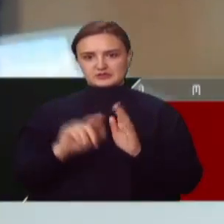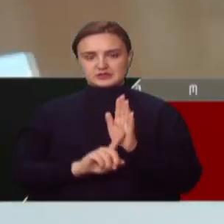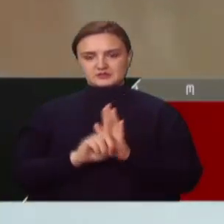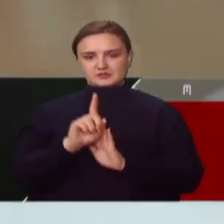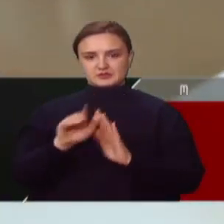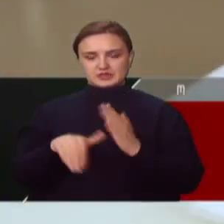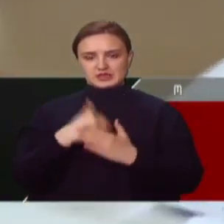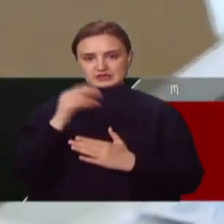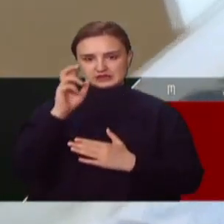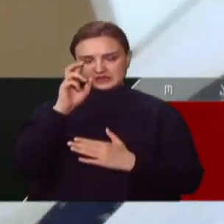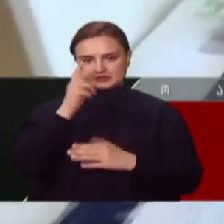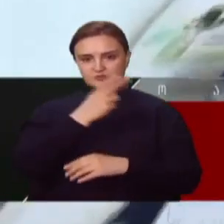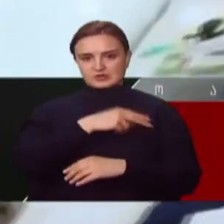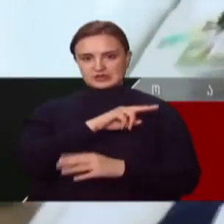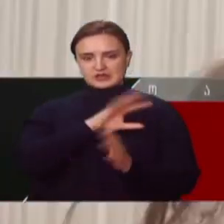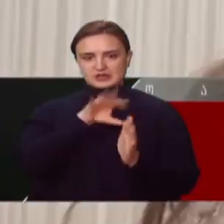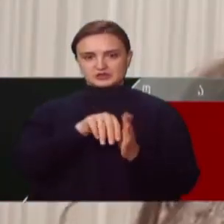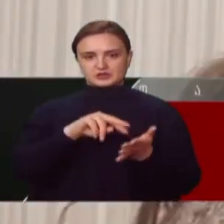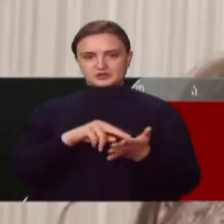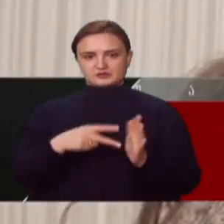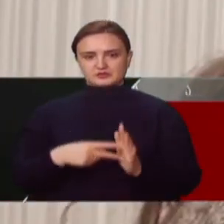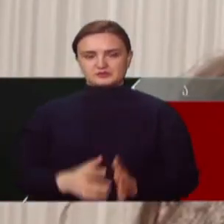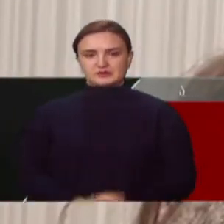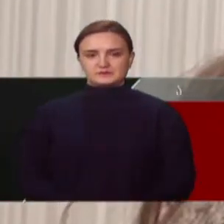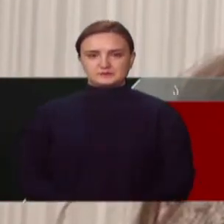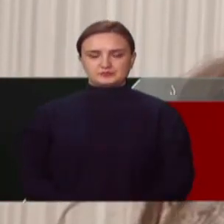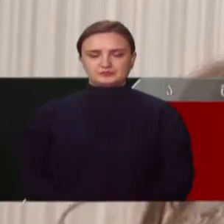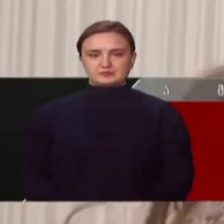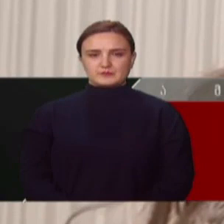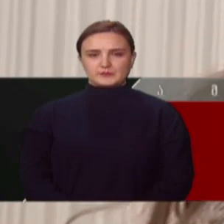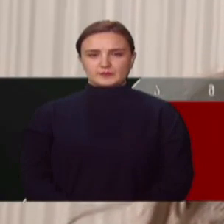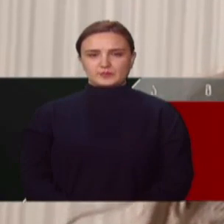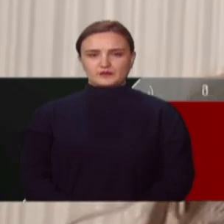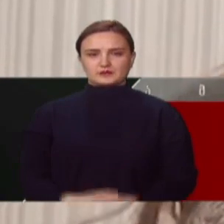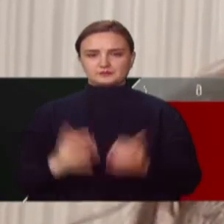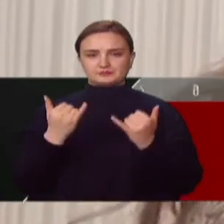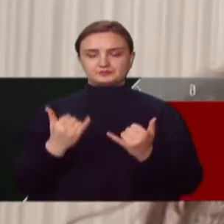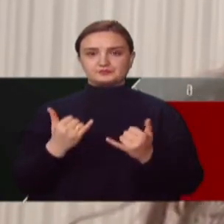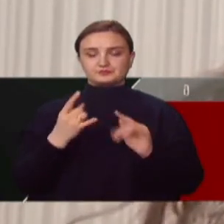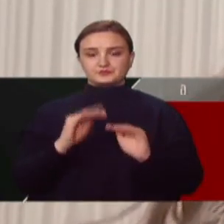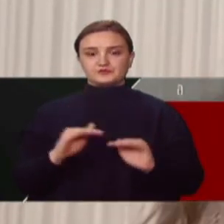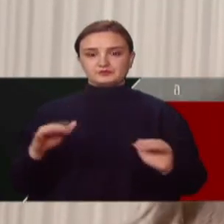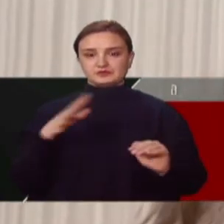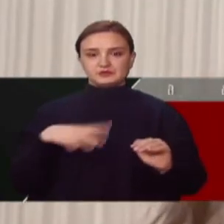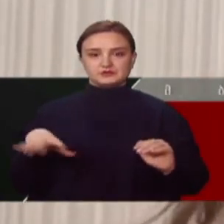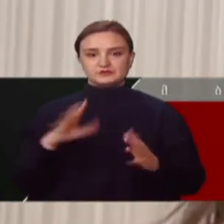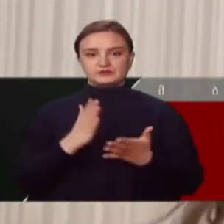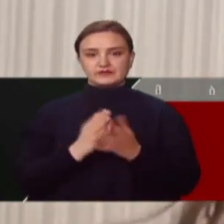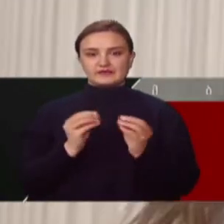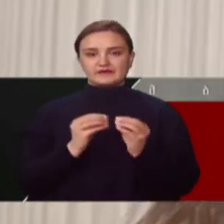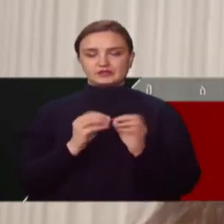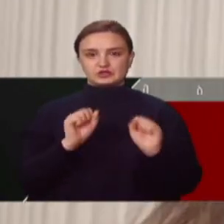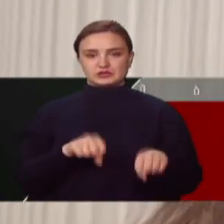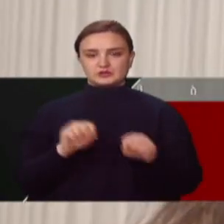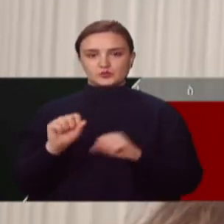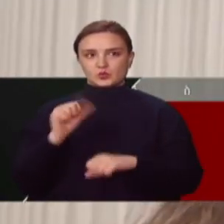ახალ სახელმწიფო კლინიკაში იგეგმება. დღეს ბავშვებს საქართველოდან აქვთ იგივე შესაძლებლობები, რომელიც აქვთ მაგალითისთვის